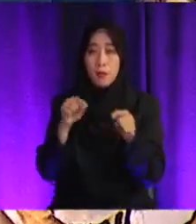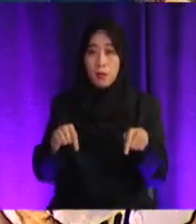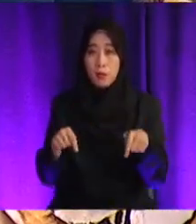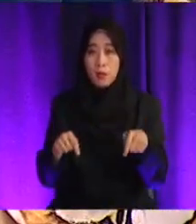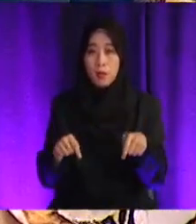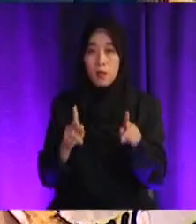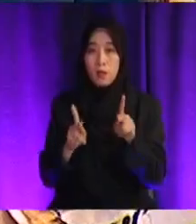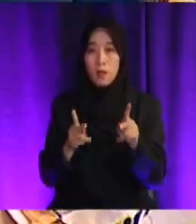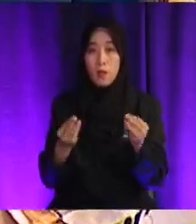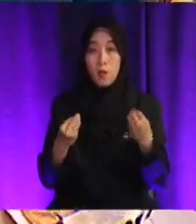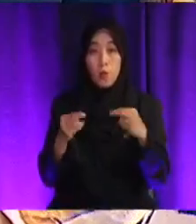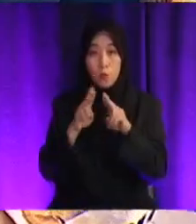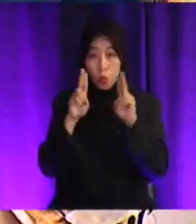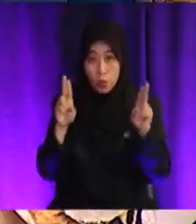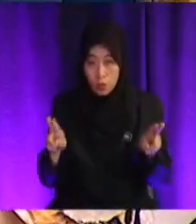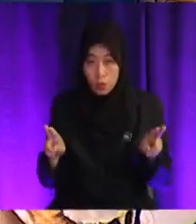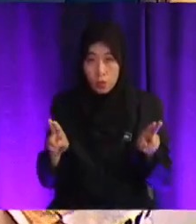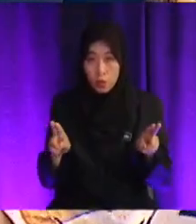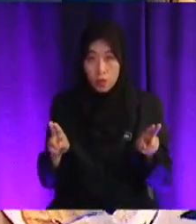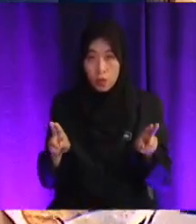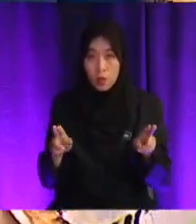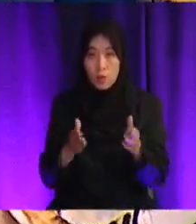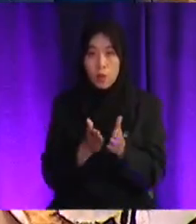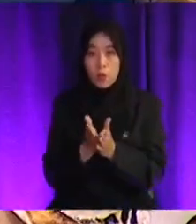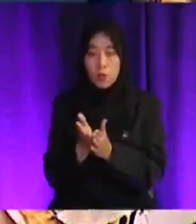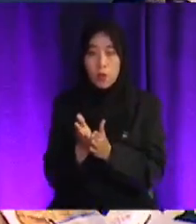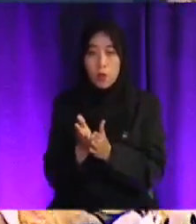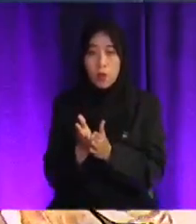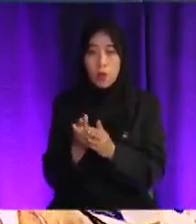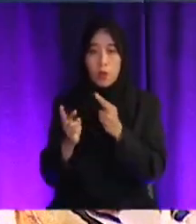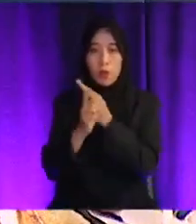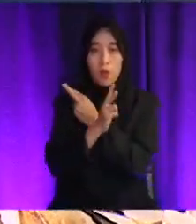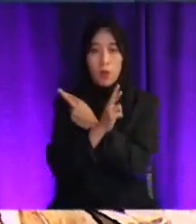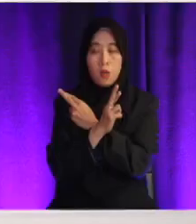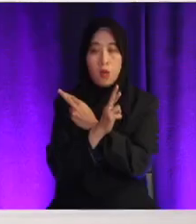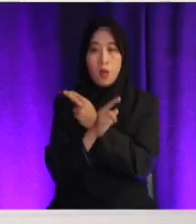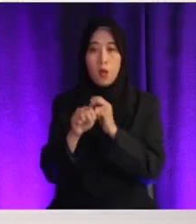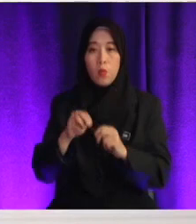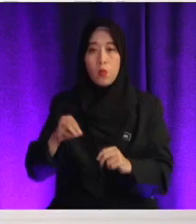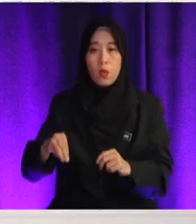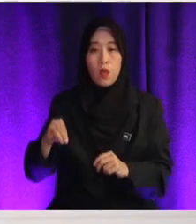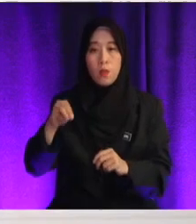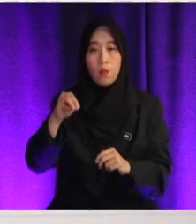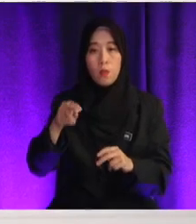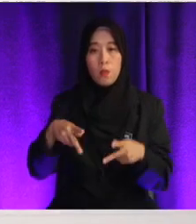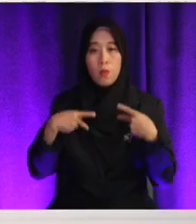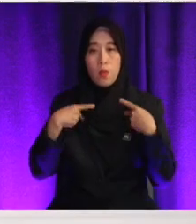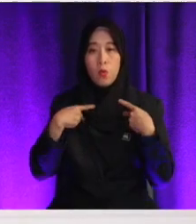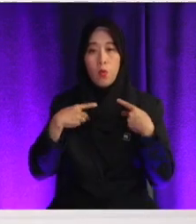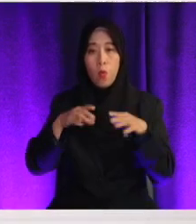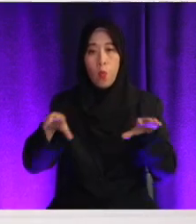melakukan pengujian, keterusan ataupun rintangan, murid perlu gunakan skala rintangan ohm